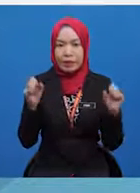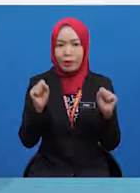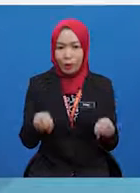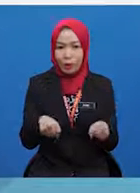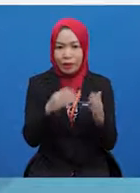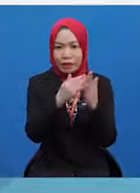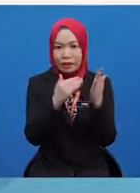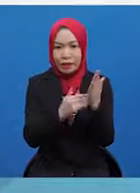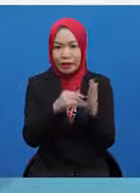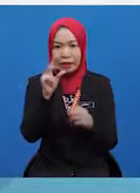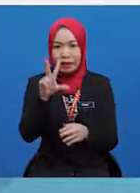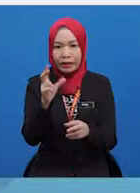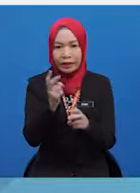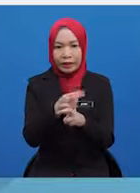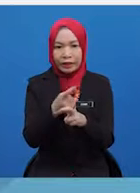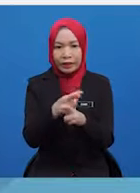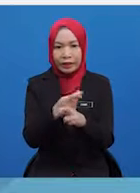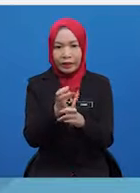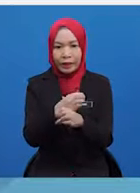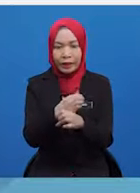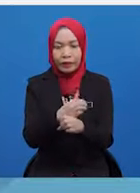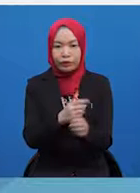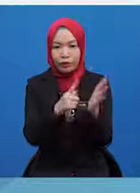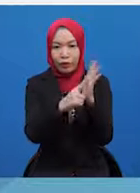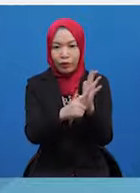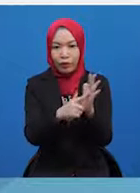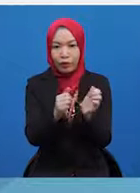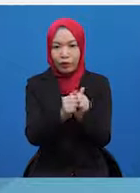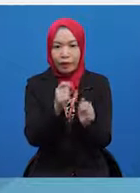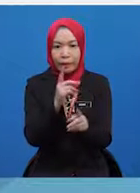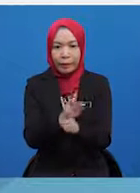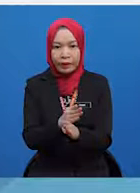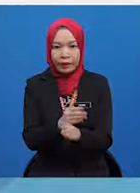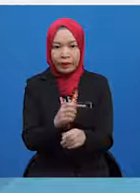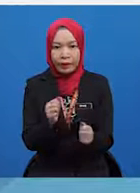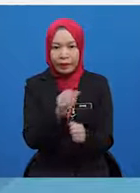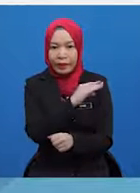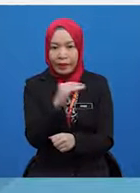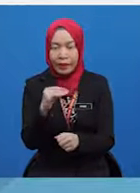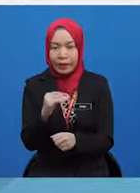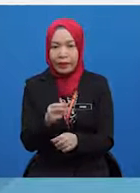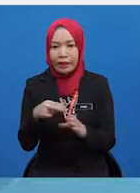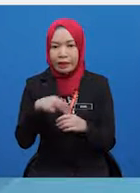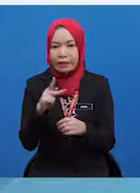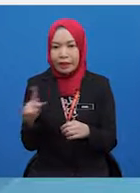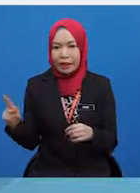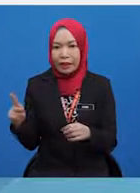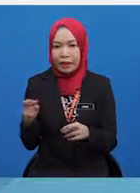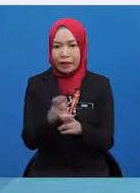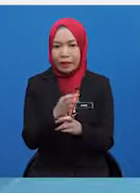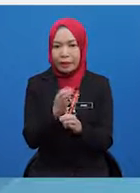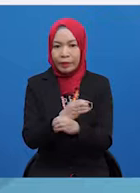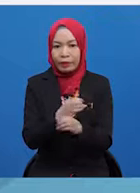logo dengan tepat dan menghasilkan reka bentuk logo yang menarik